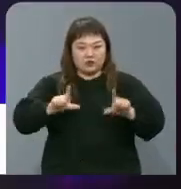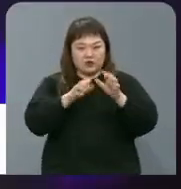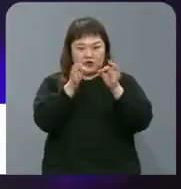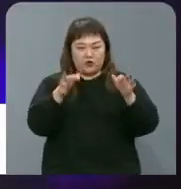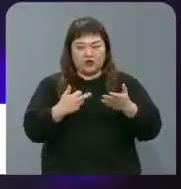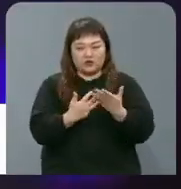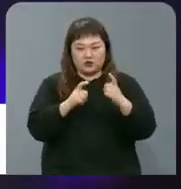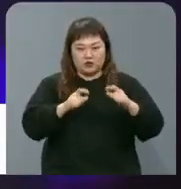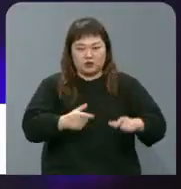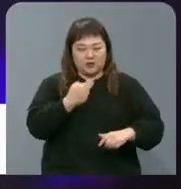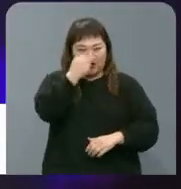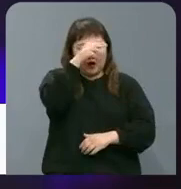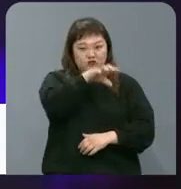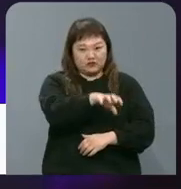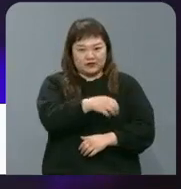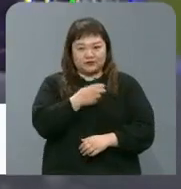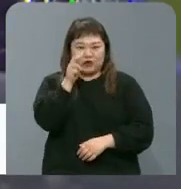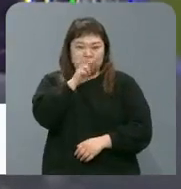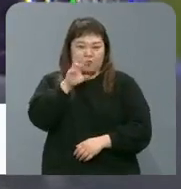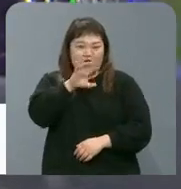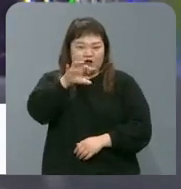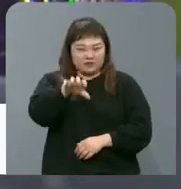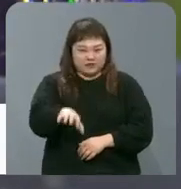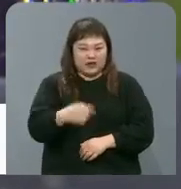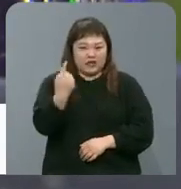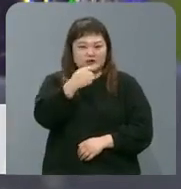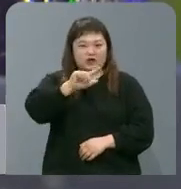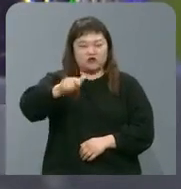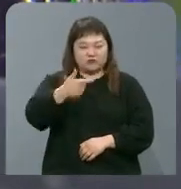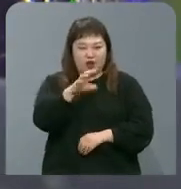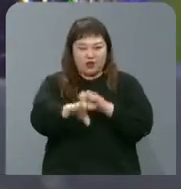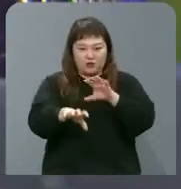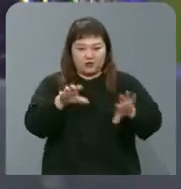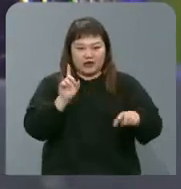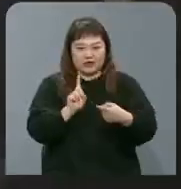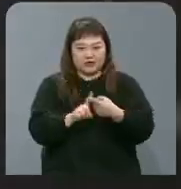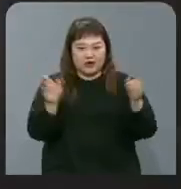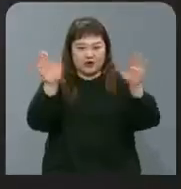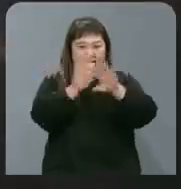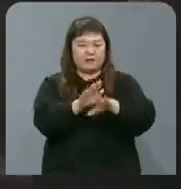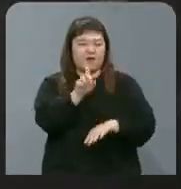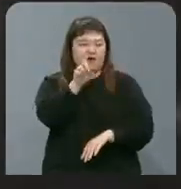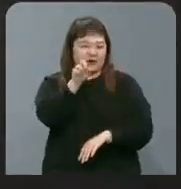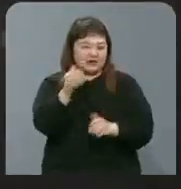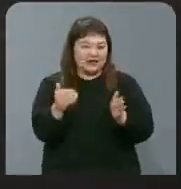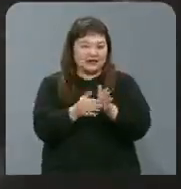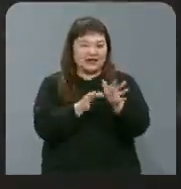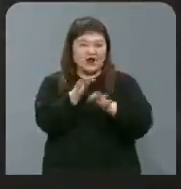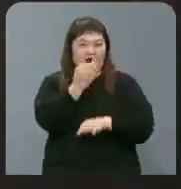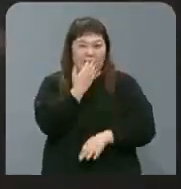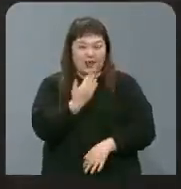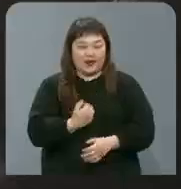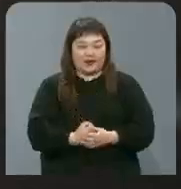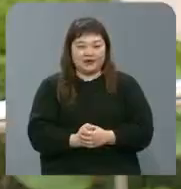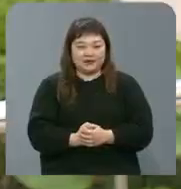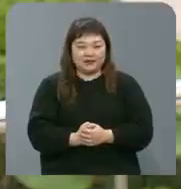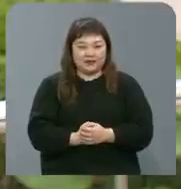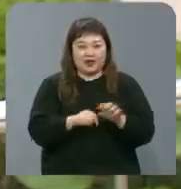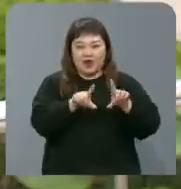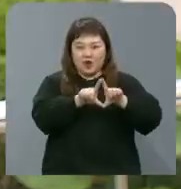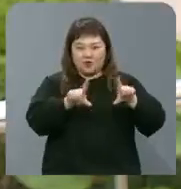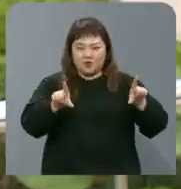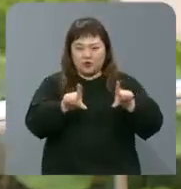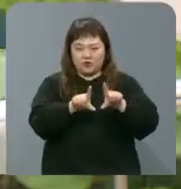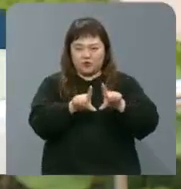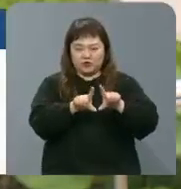이용주 점과 단란주점 노래연습장 1600여 것은 밤 11시까지 만 영업할 수 있습니다 일반 사항의